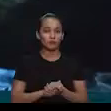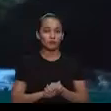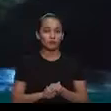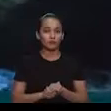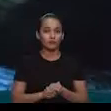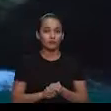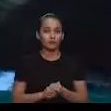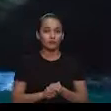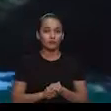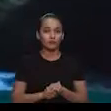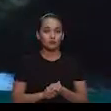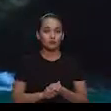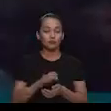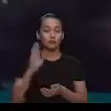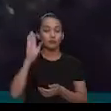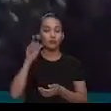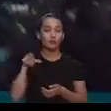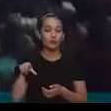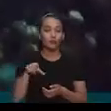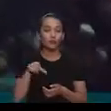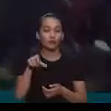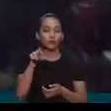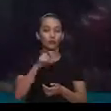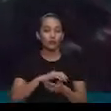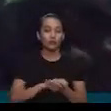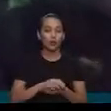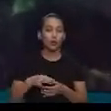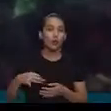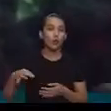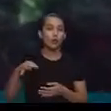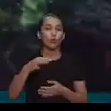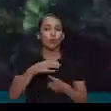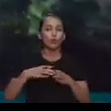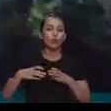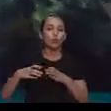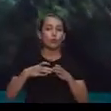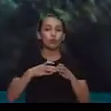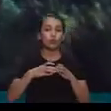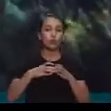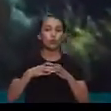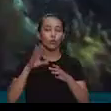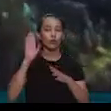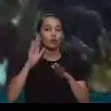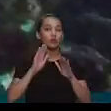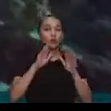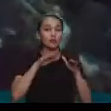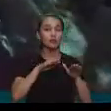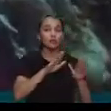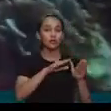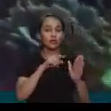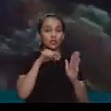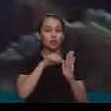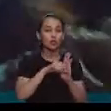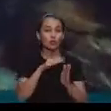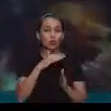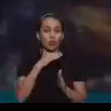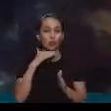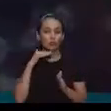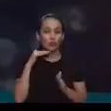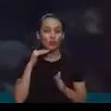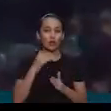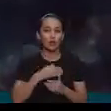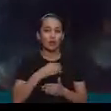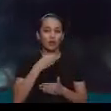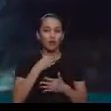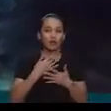quyiladi. Daryo, ko'l va dengizlar har xil suv o'tlari va suv hayvonlariga boy.